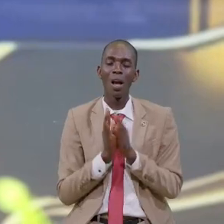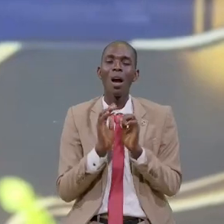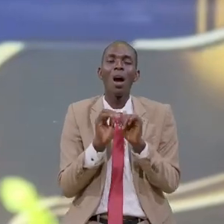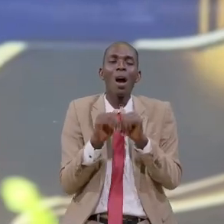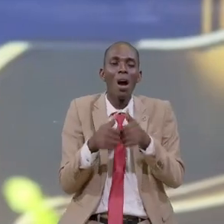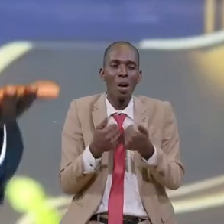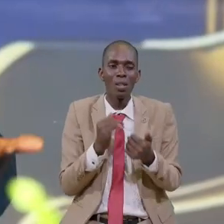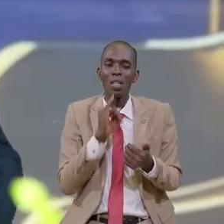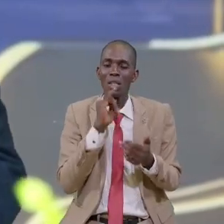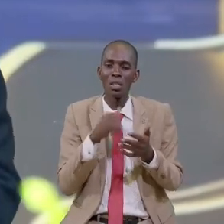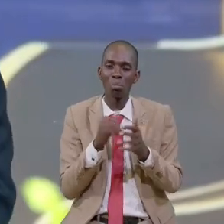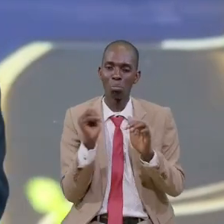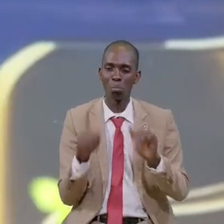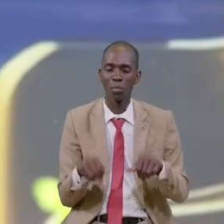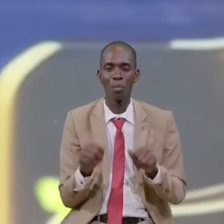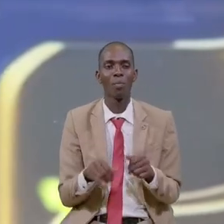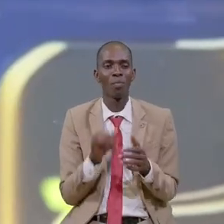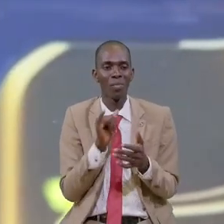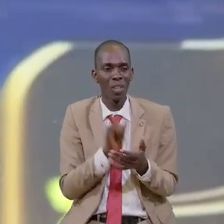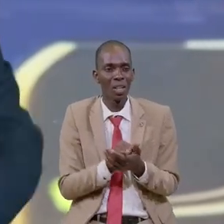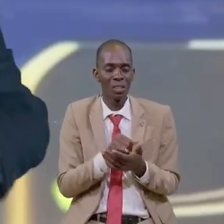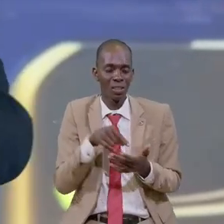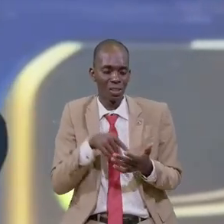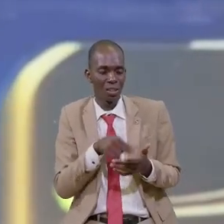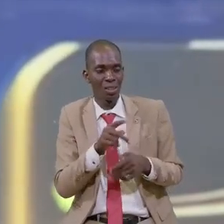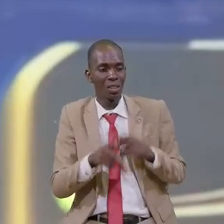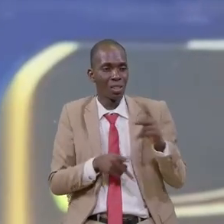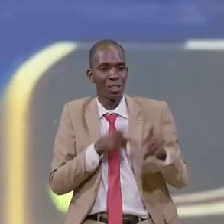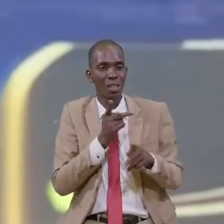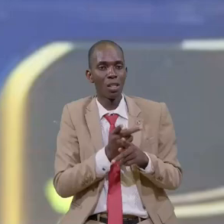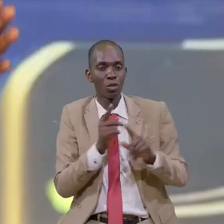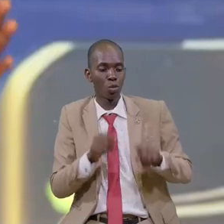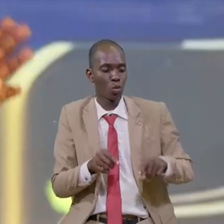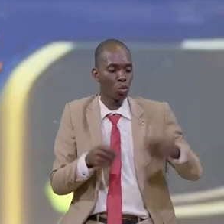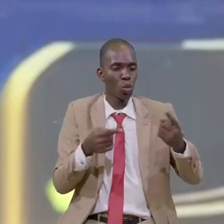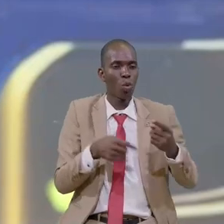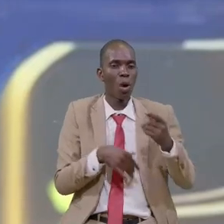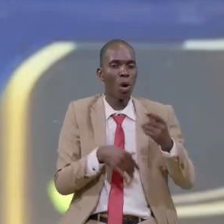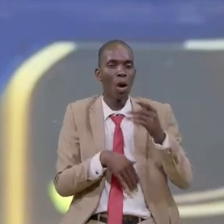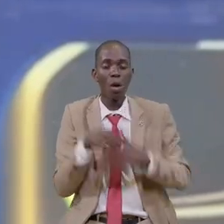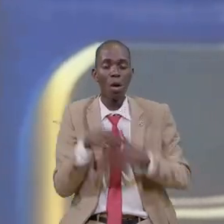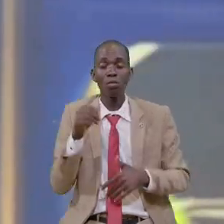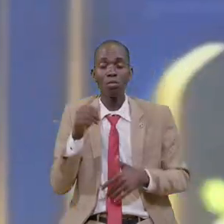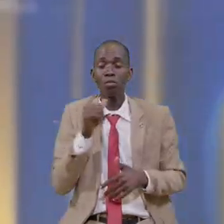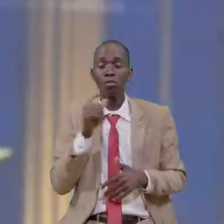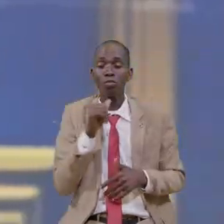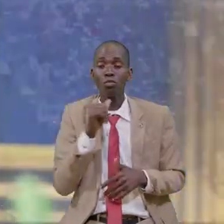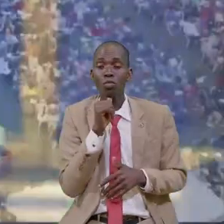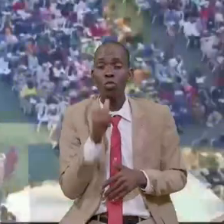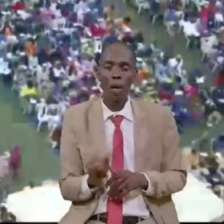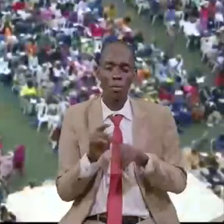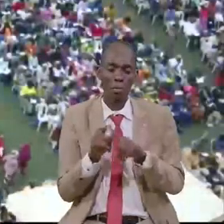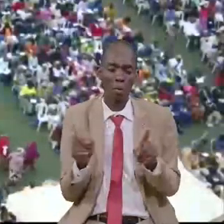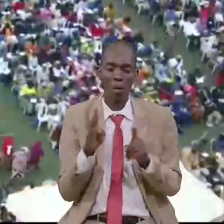sorte de démon ne sort que par la prière.